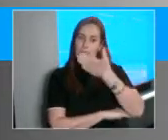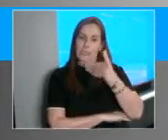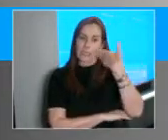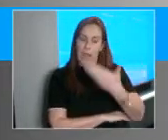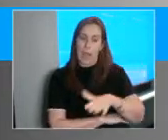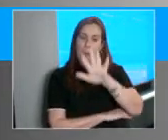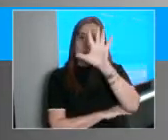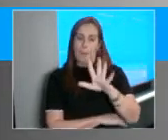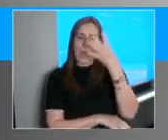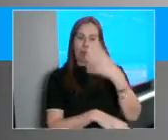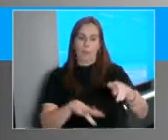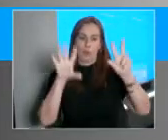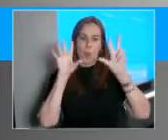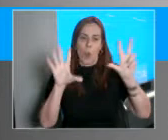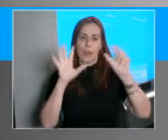ישראל, במאי